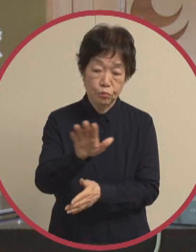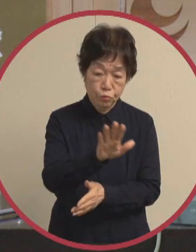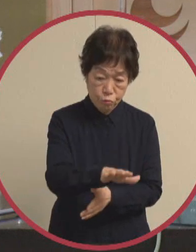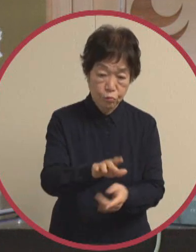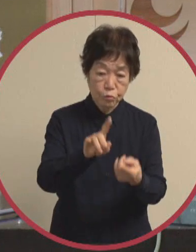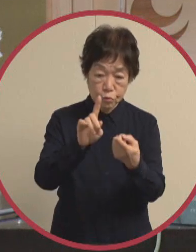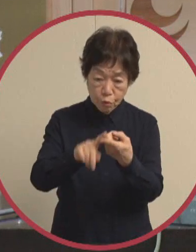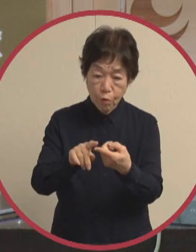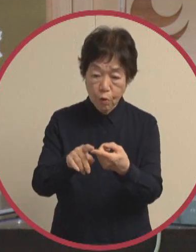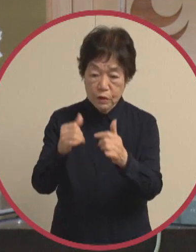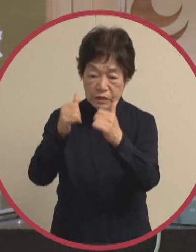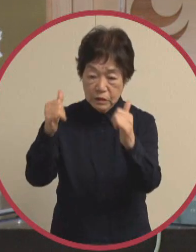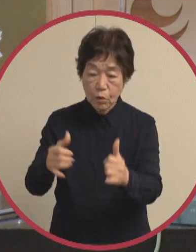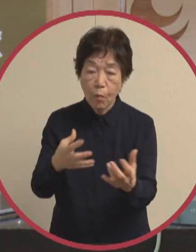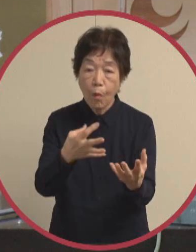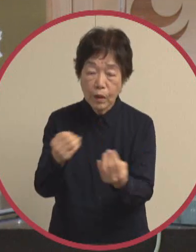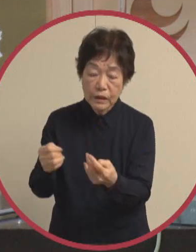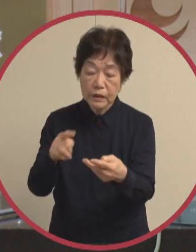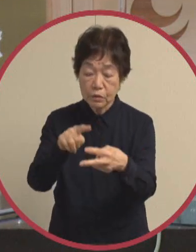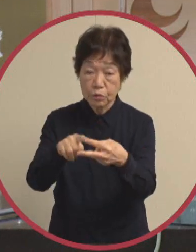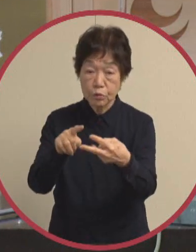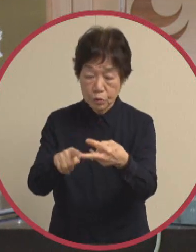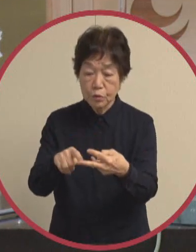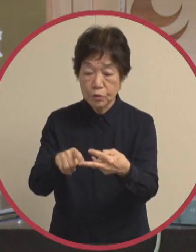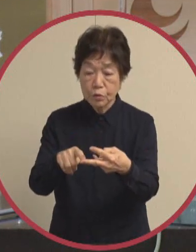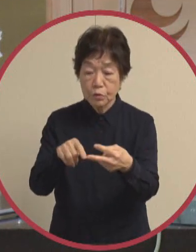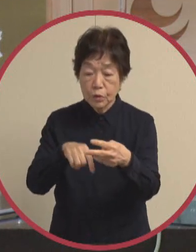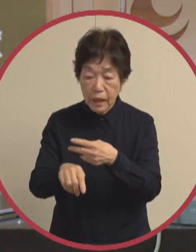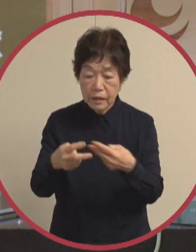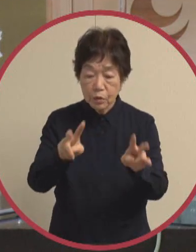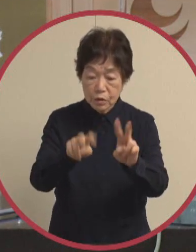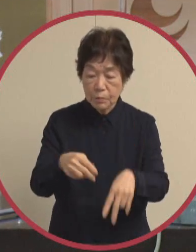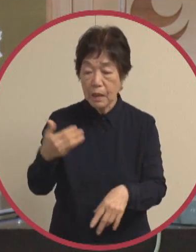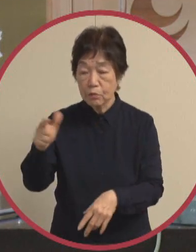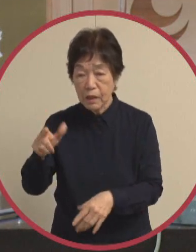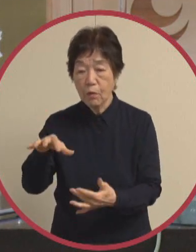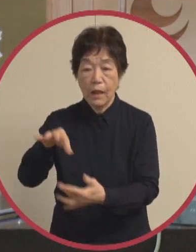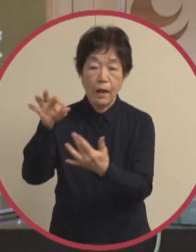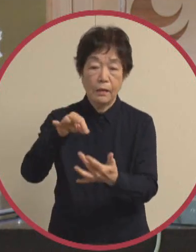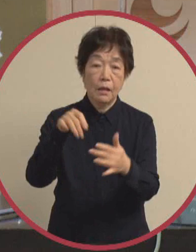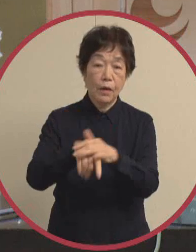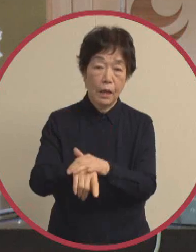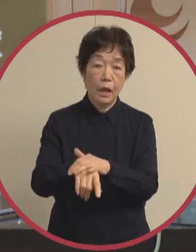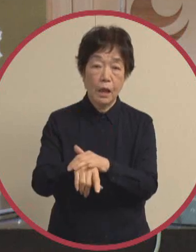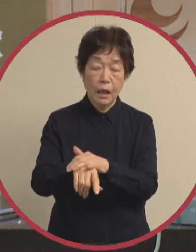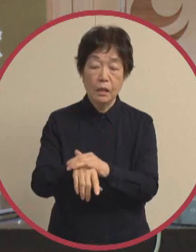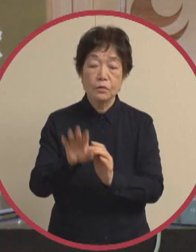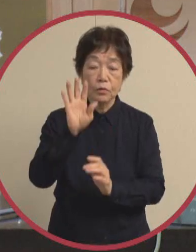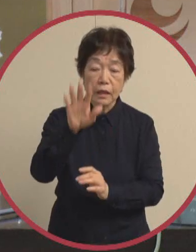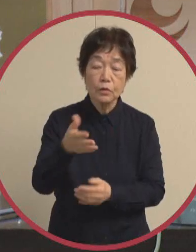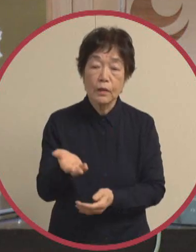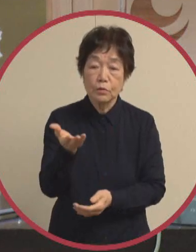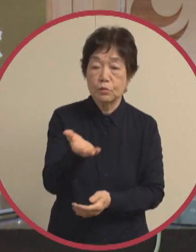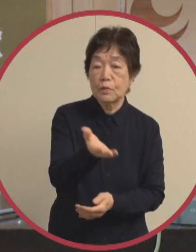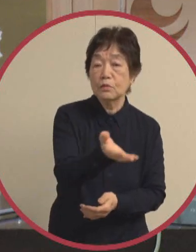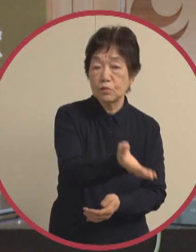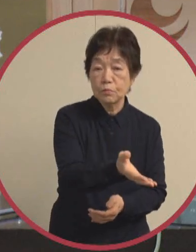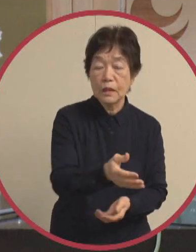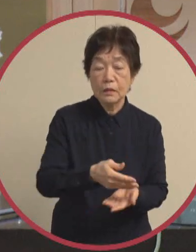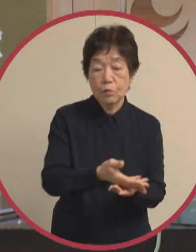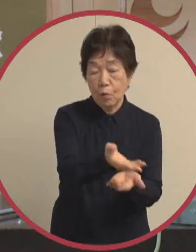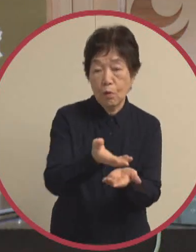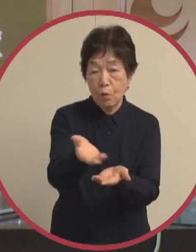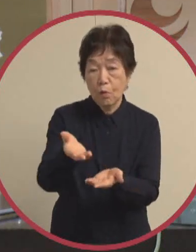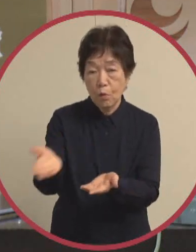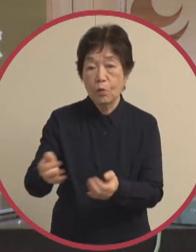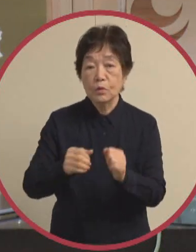多い広島市と呉市にまず5日の週に配分して、でそれから順次、配分していく